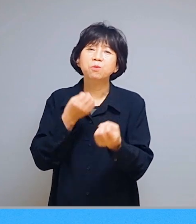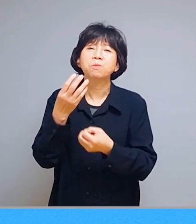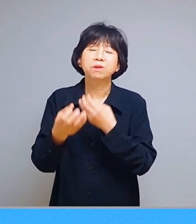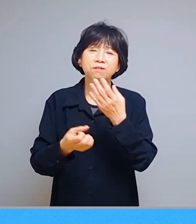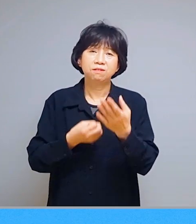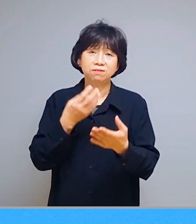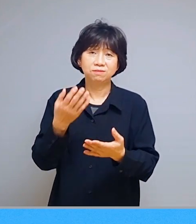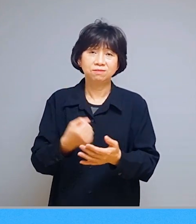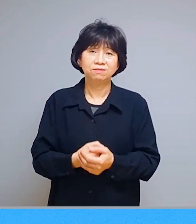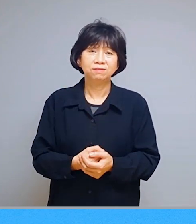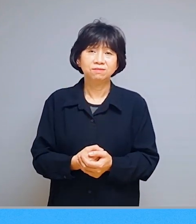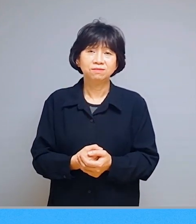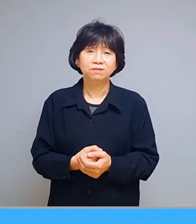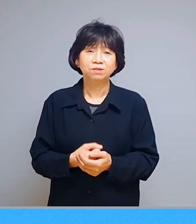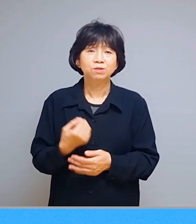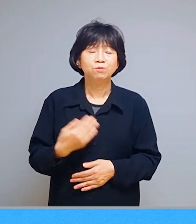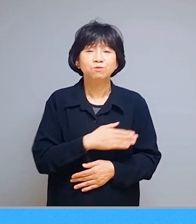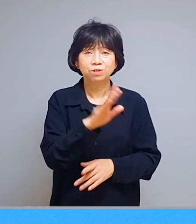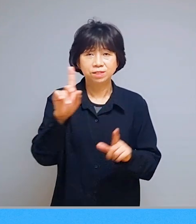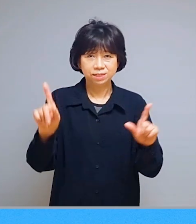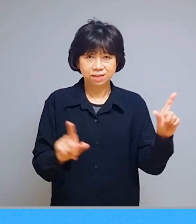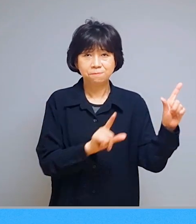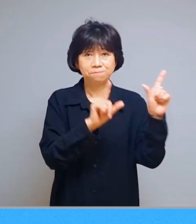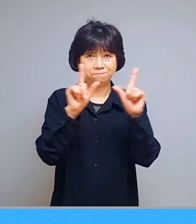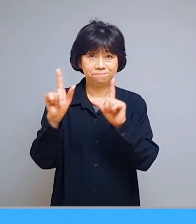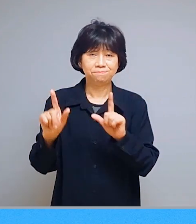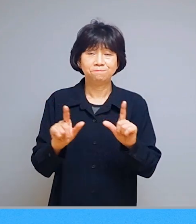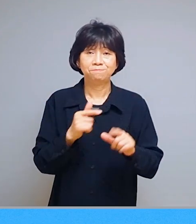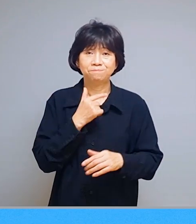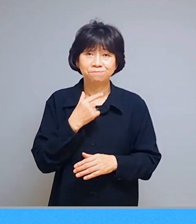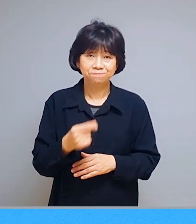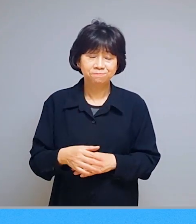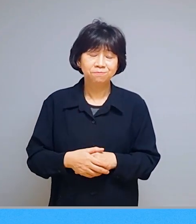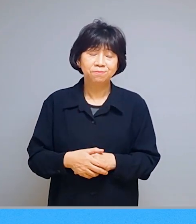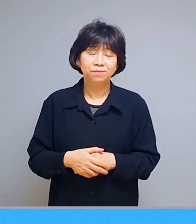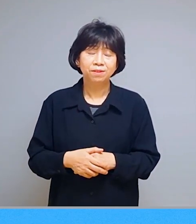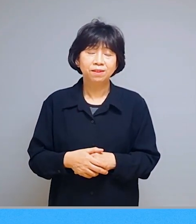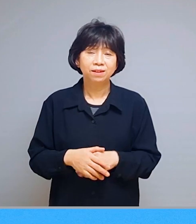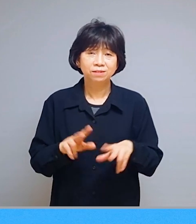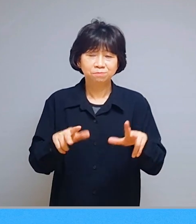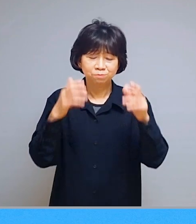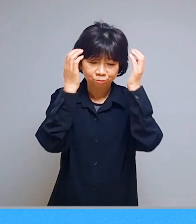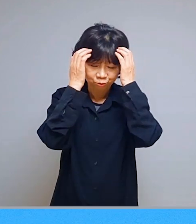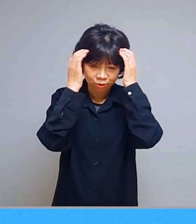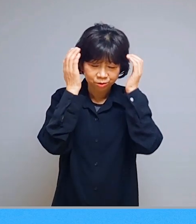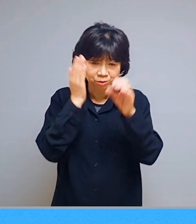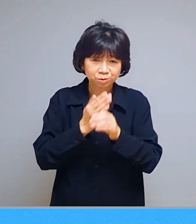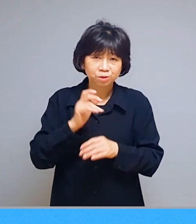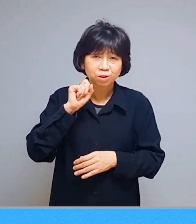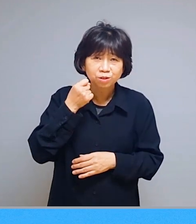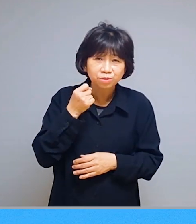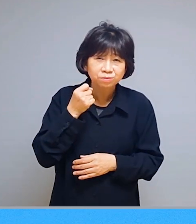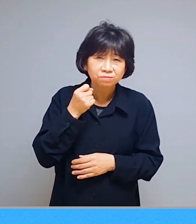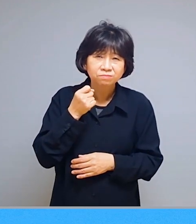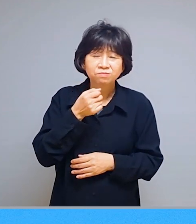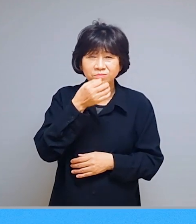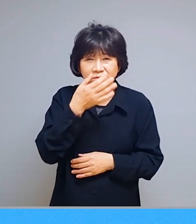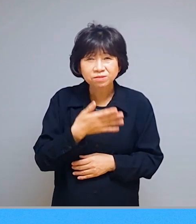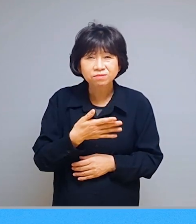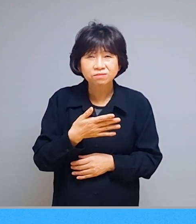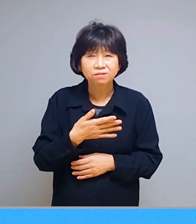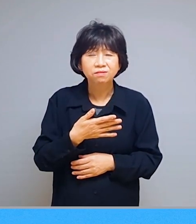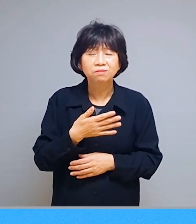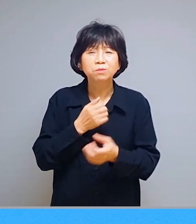고백하는 우리의 삶이 되기를 바랍니다. 어떤 폭풍 속에 지금 계십니까? 그럼에도 불구하고 오늘